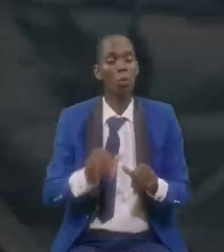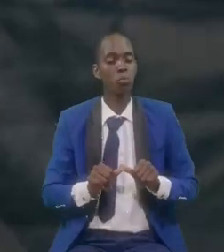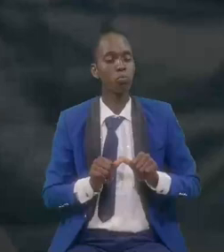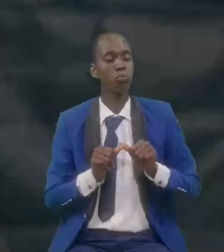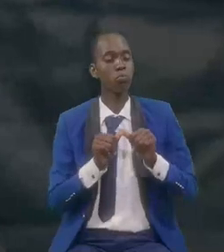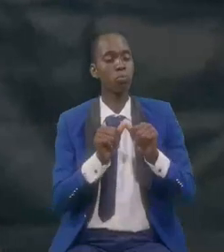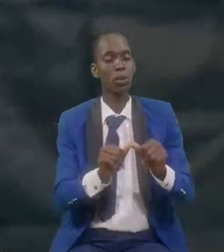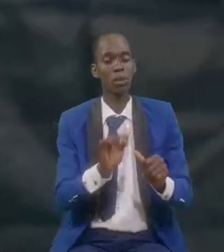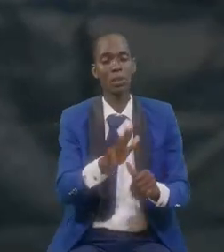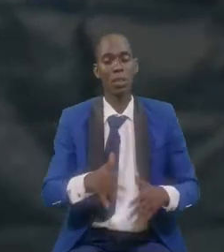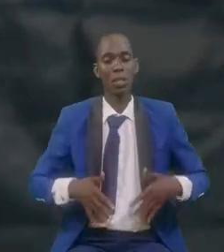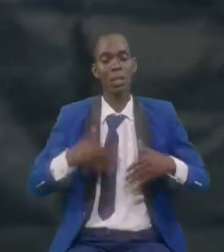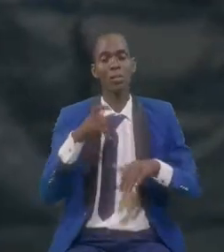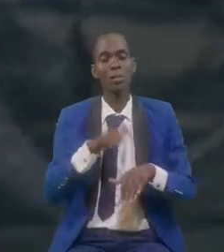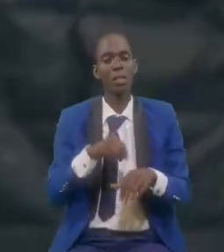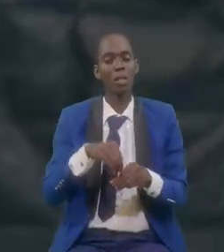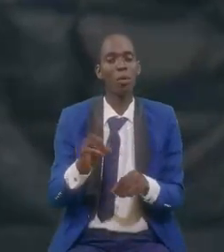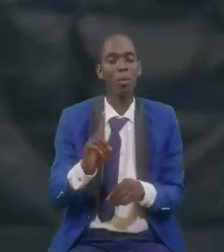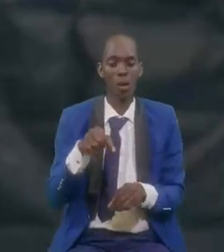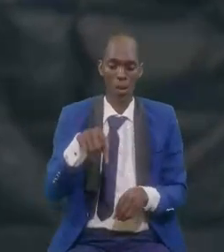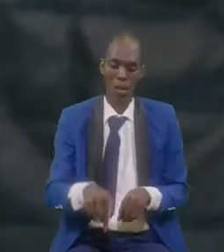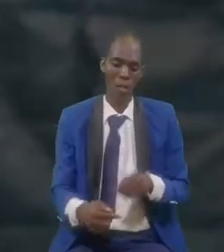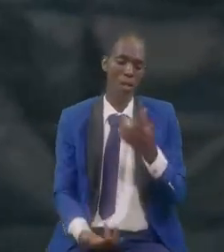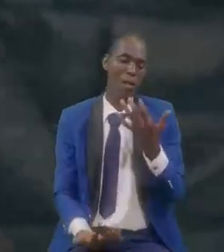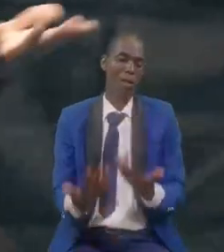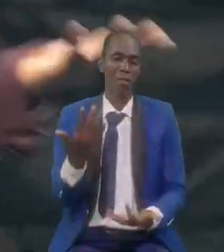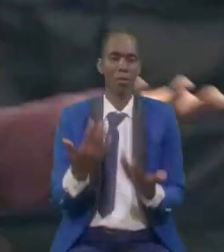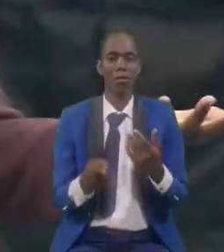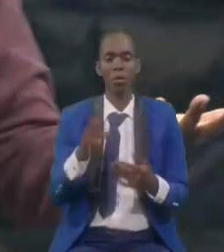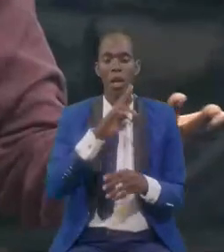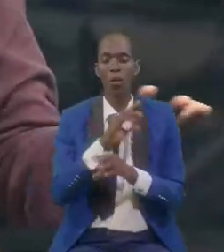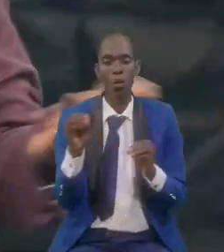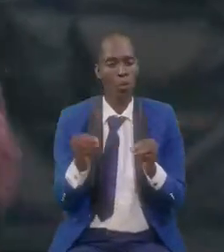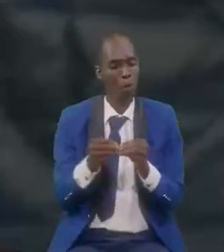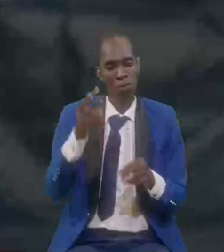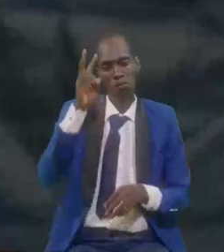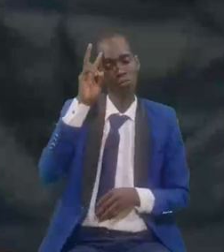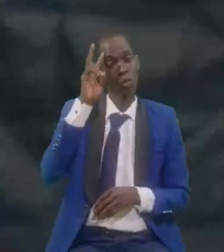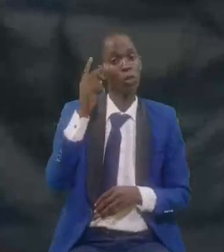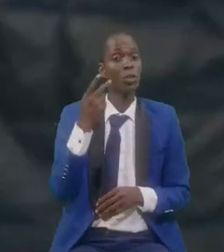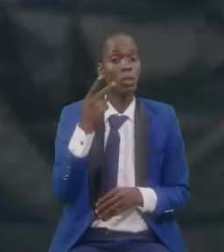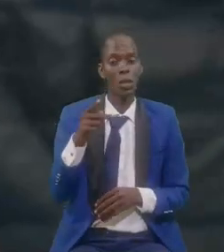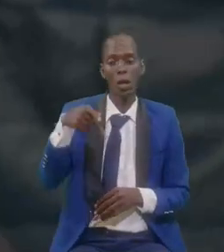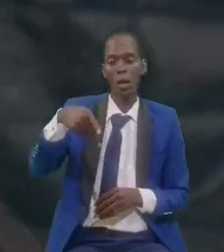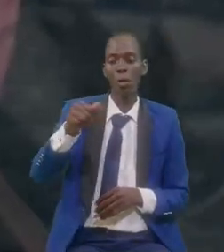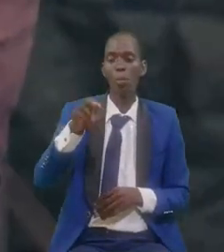tout entière dans l'éternité en enfer. Tu n'es plus ignorant. L'apôtre Paul dit,